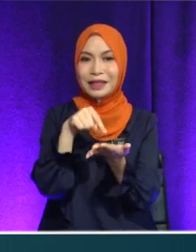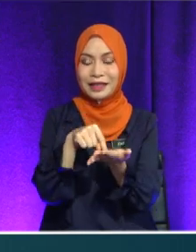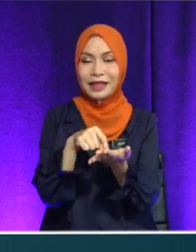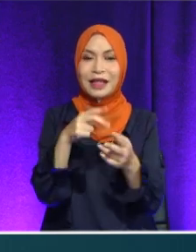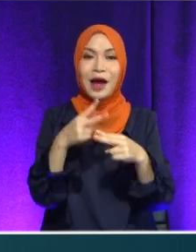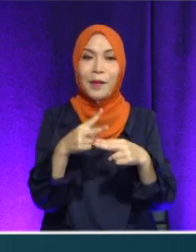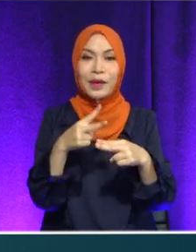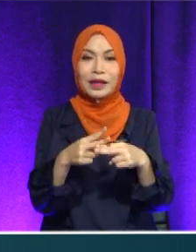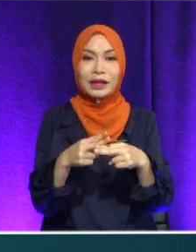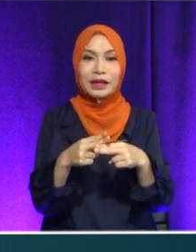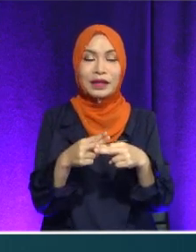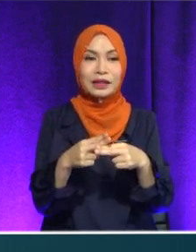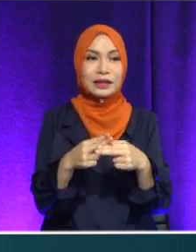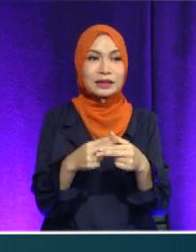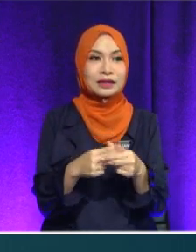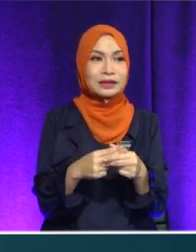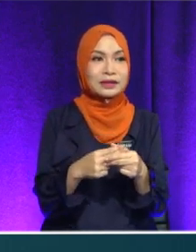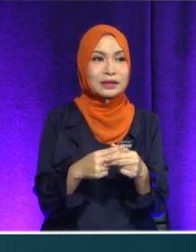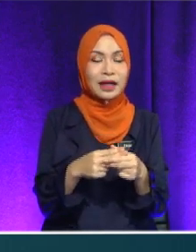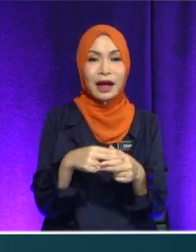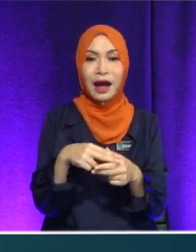1979 dan menggunakan